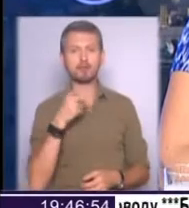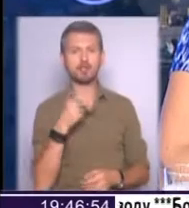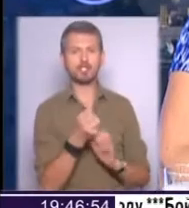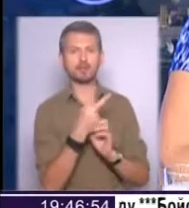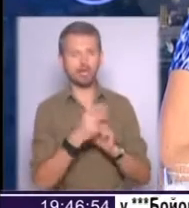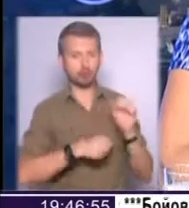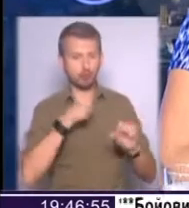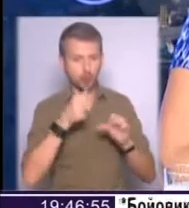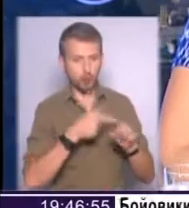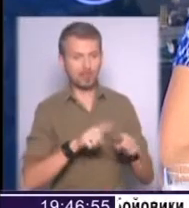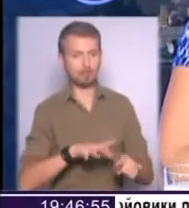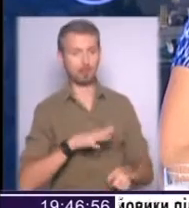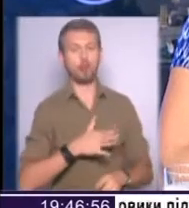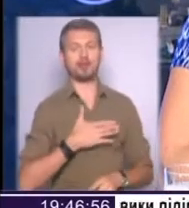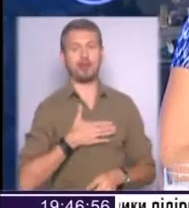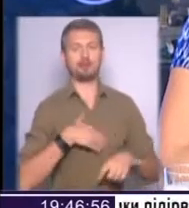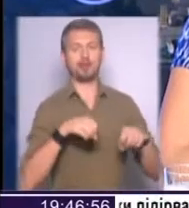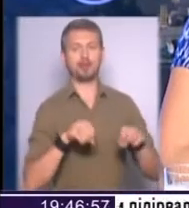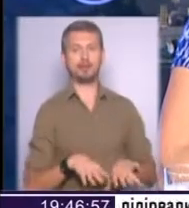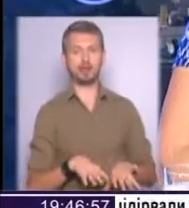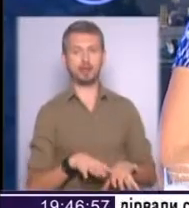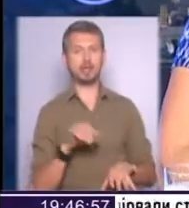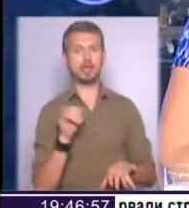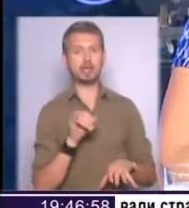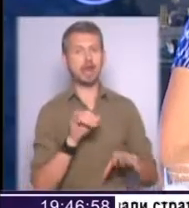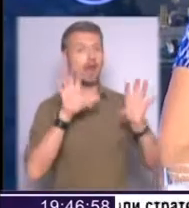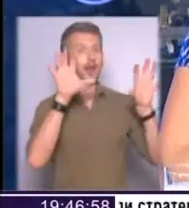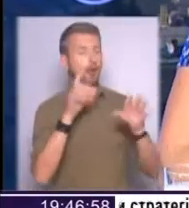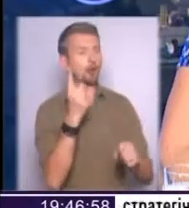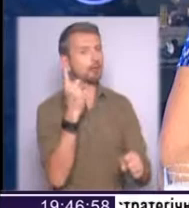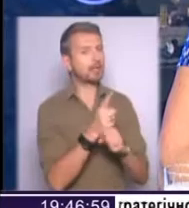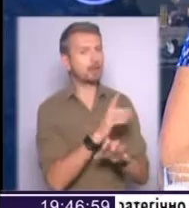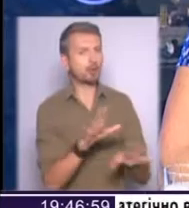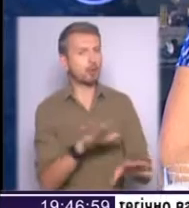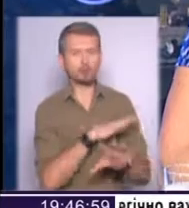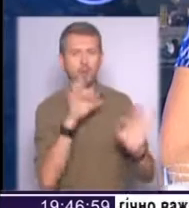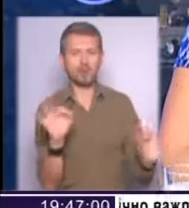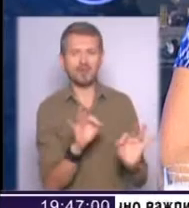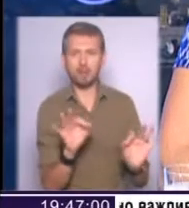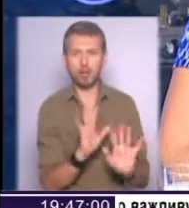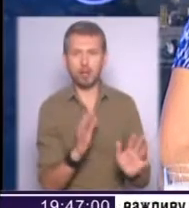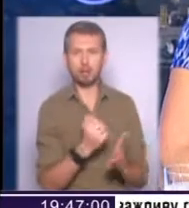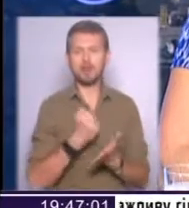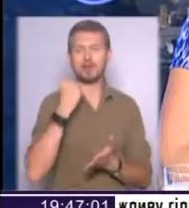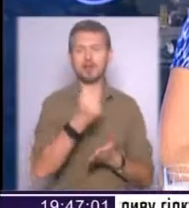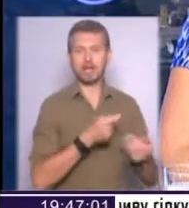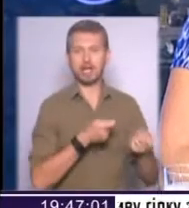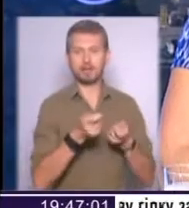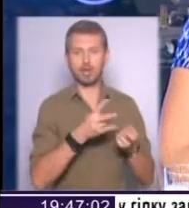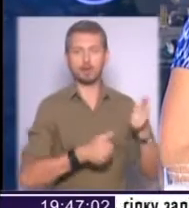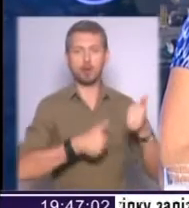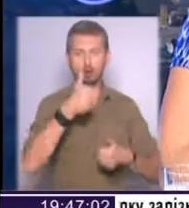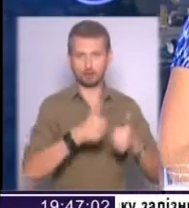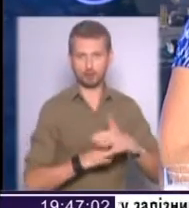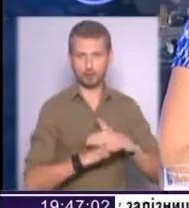2012 році, це було наше рішення, і законом не заборонено було ніколи призначати керівника на конкурсній